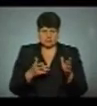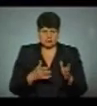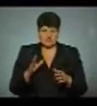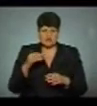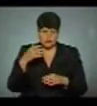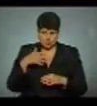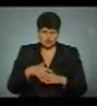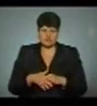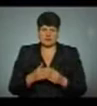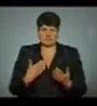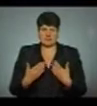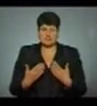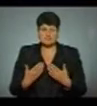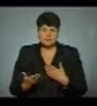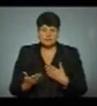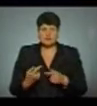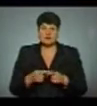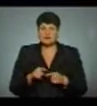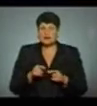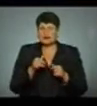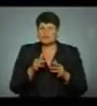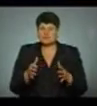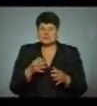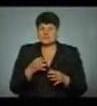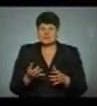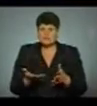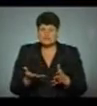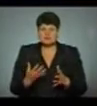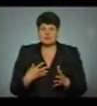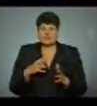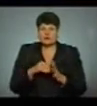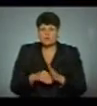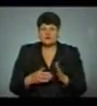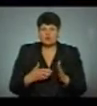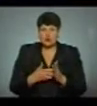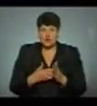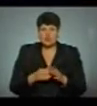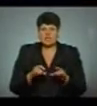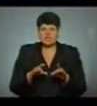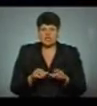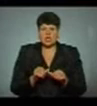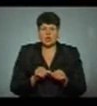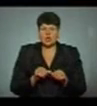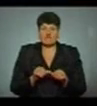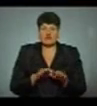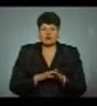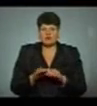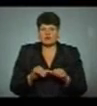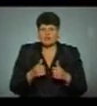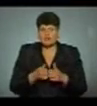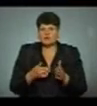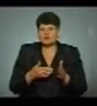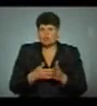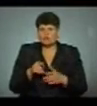вони з розумінням віднеслись до цього. Ми не можемо зараз сказати, на який цей період вводиться. Це вводиться до окремого рішення виконавчого комітету, залежно від того, скільки буде тривати